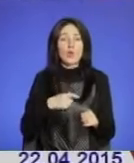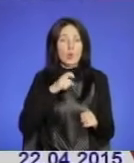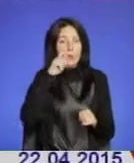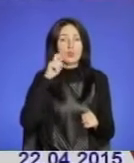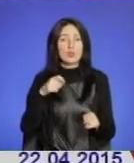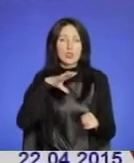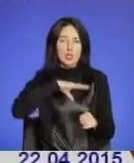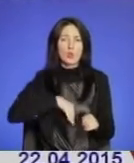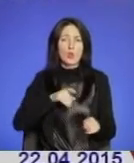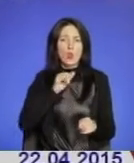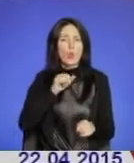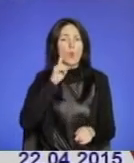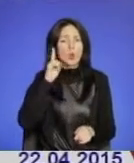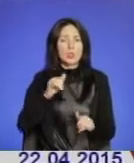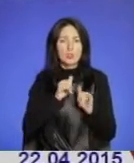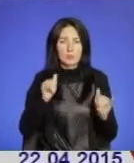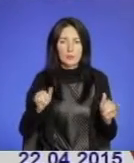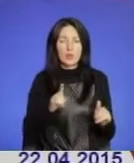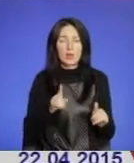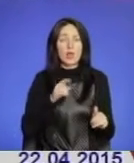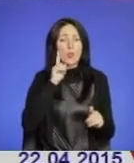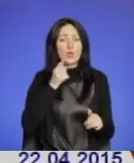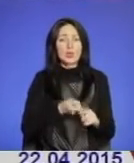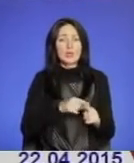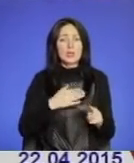адже молодь – це наше майбутнє. І тому